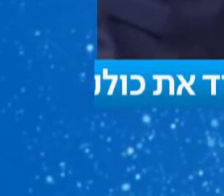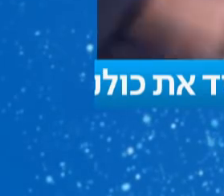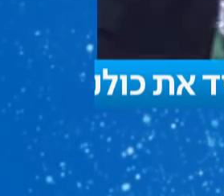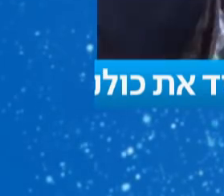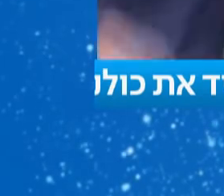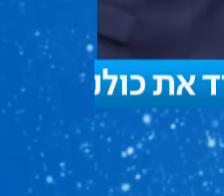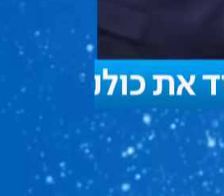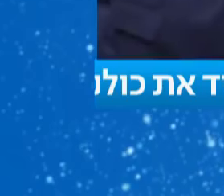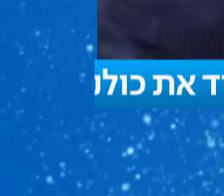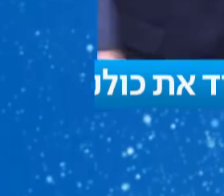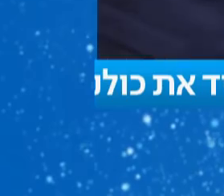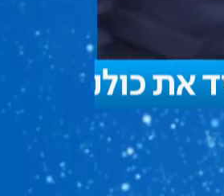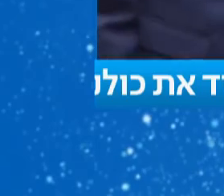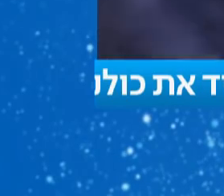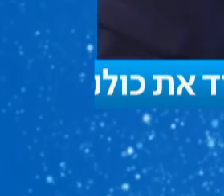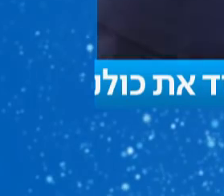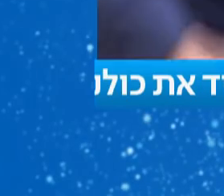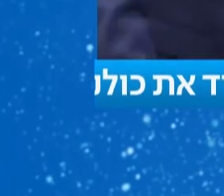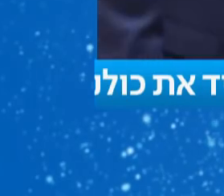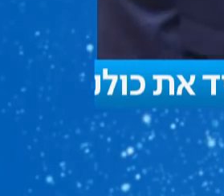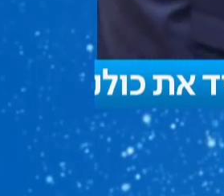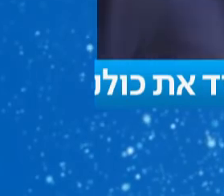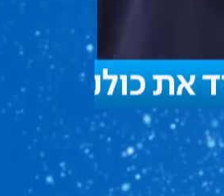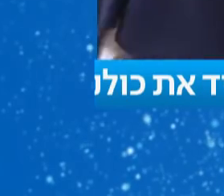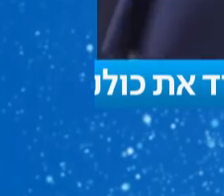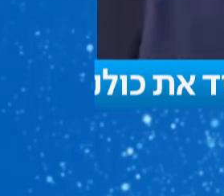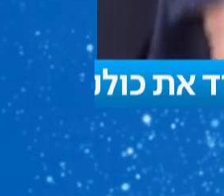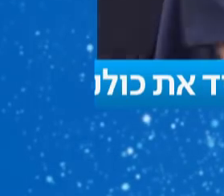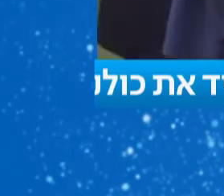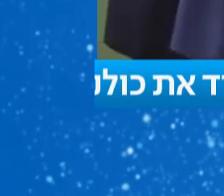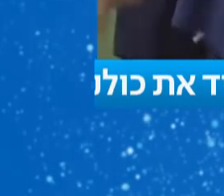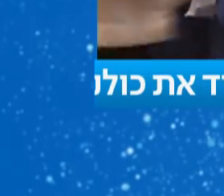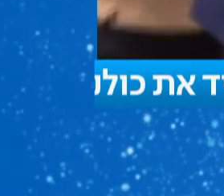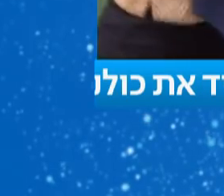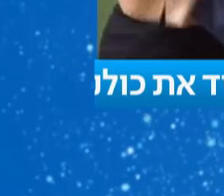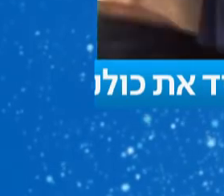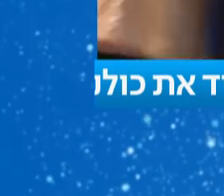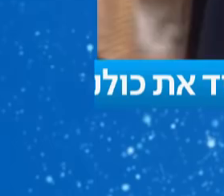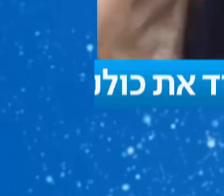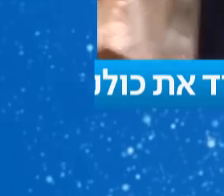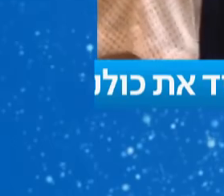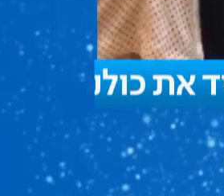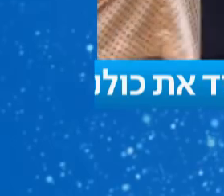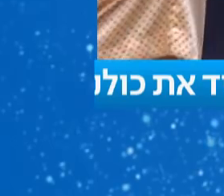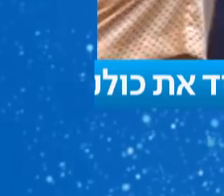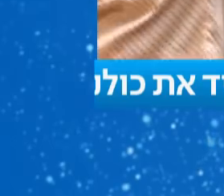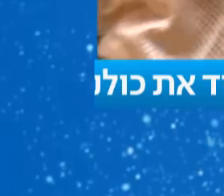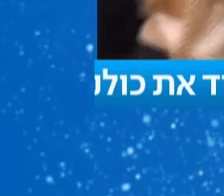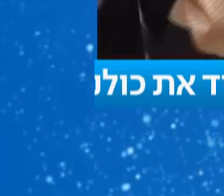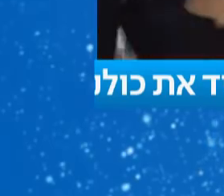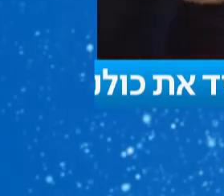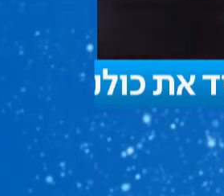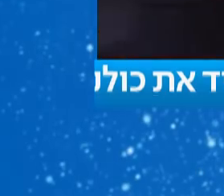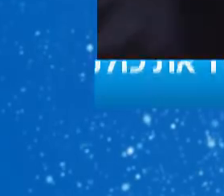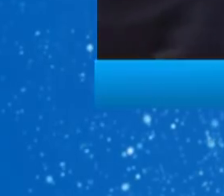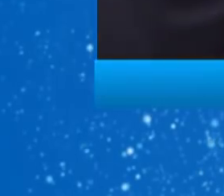גדול ימנע ממשלת שמאל ערבים, גם זה חלק מזה, נתניהו הערב ממקד את הקמפיין בעוצמה יהודית, בימין הקיצוני הוא מתראיין ואומר